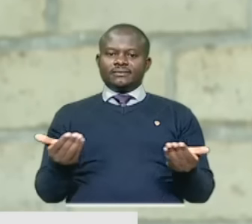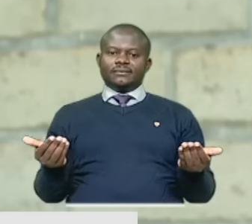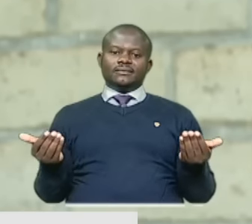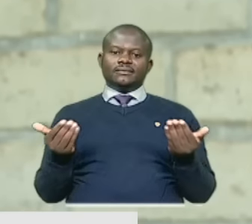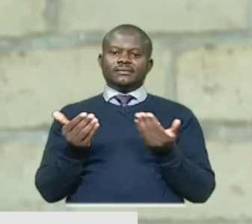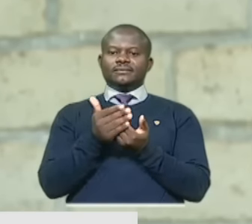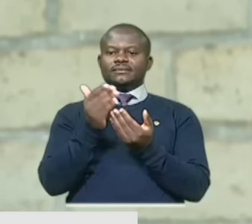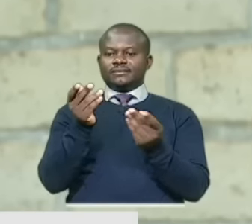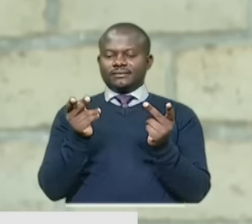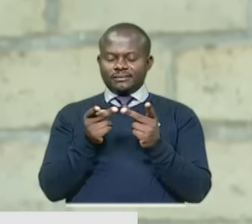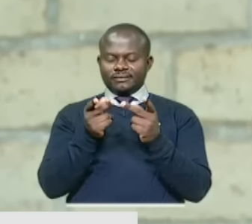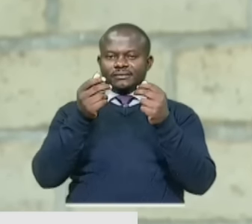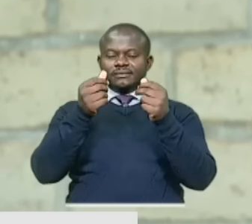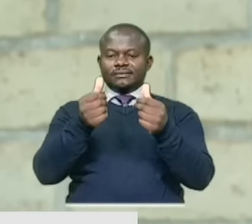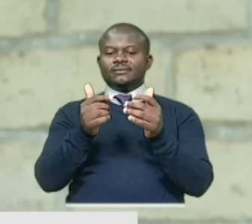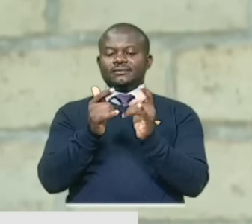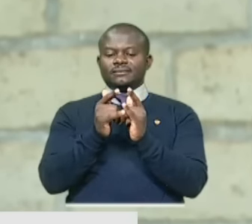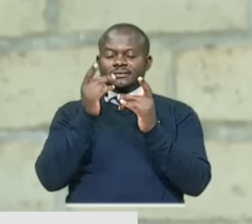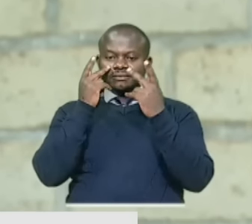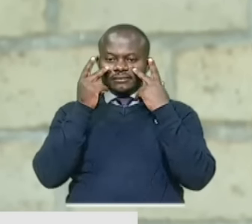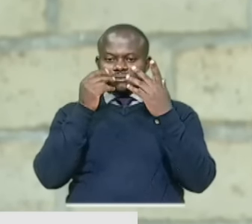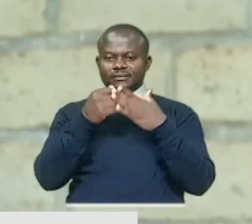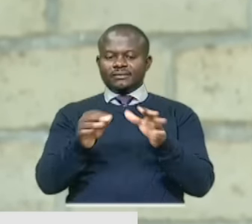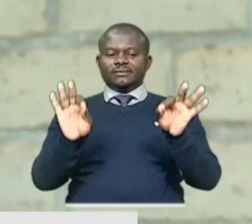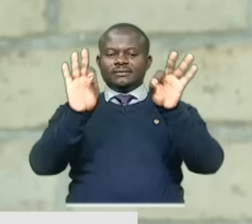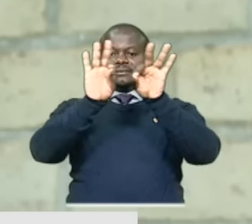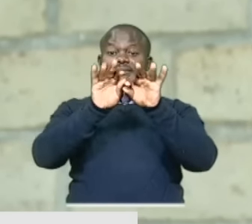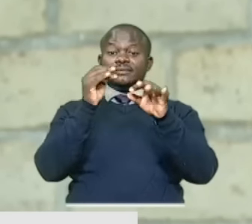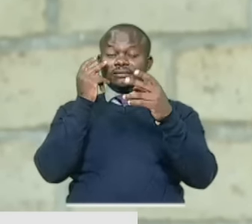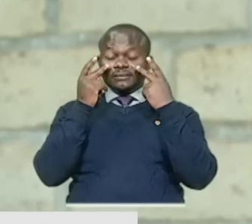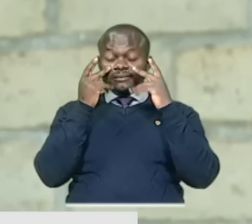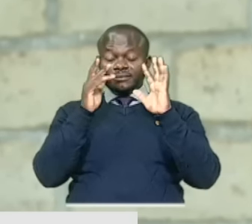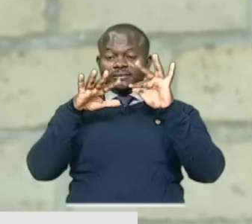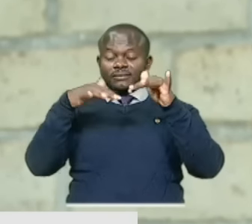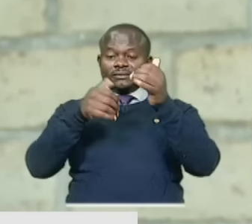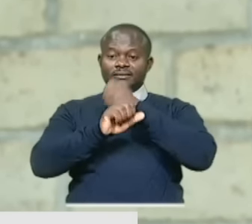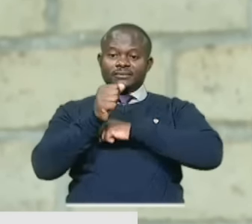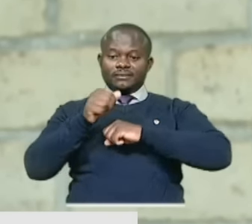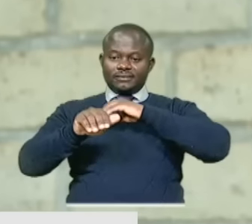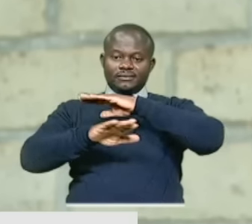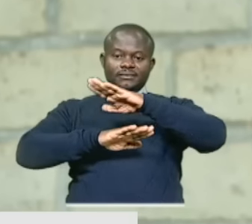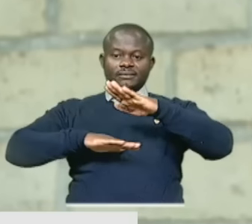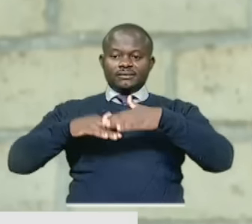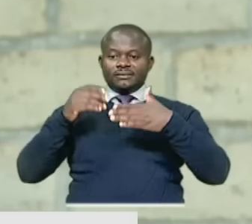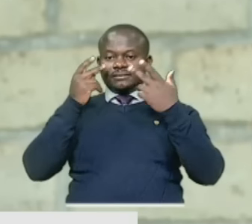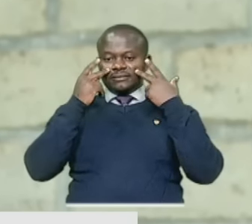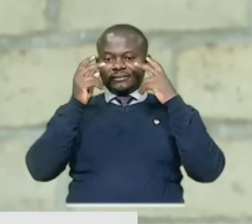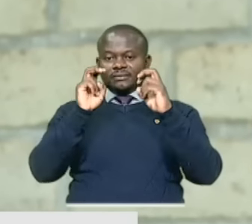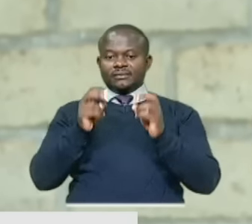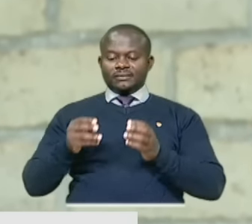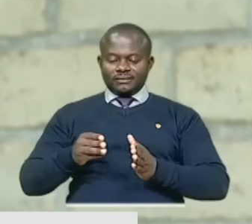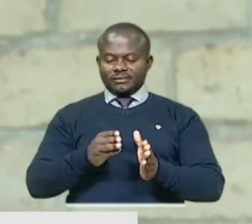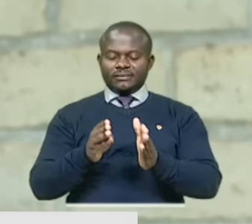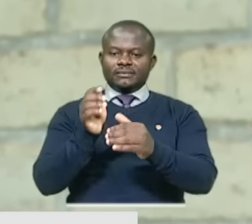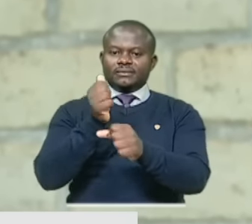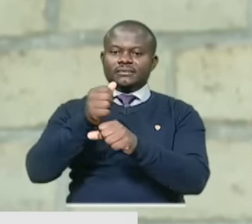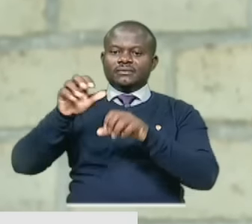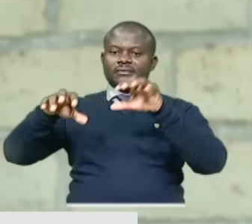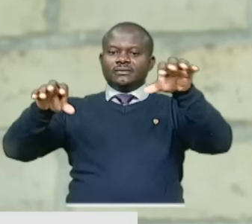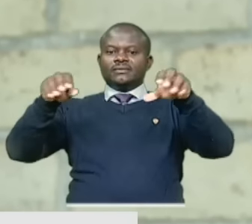barererwa rero ni inama dufata y'ingenzi iyo turebye mu bikorwa remezo tubona ko imihanda igenda ikorwa hirya no